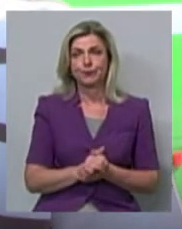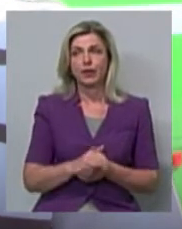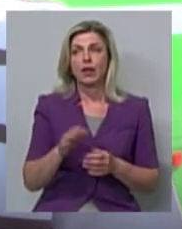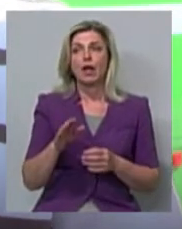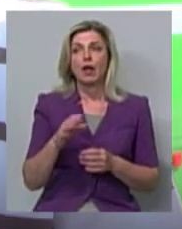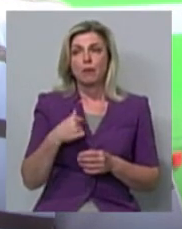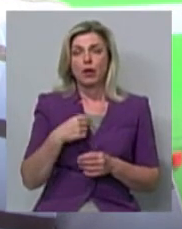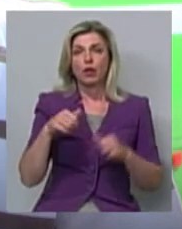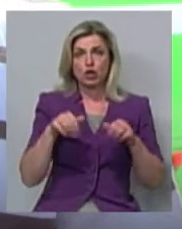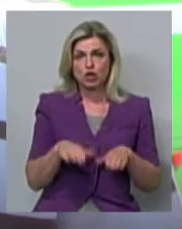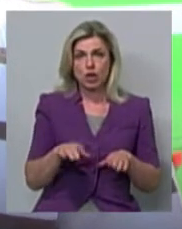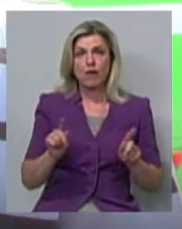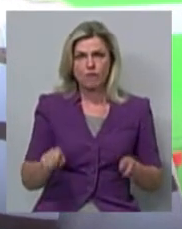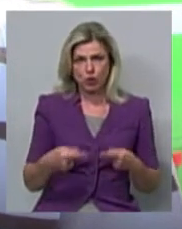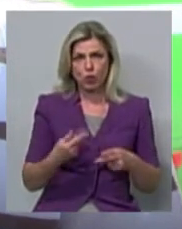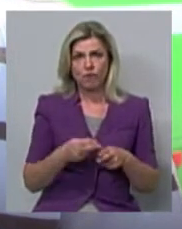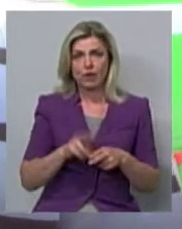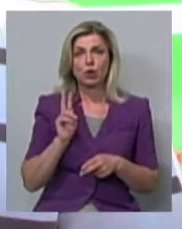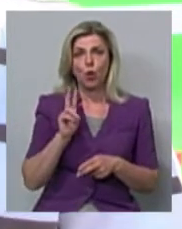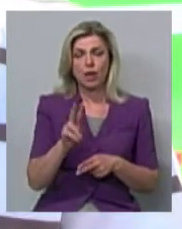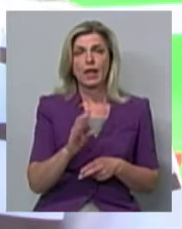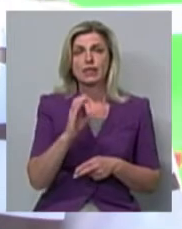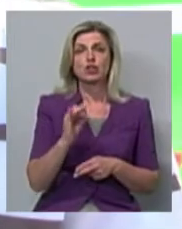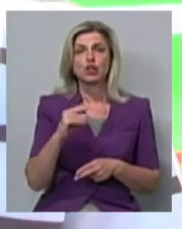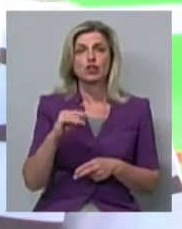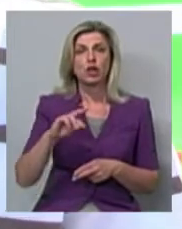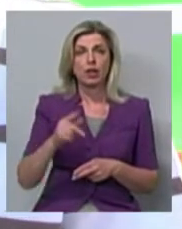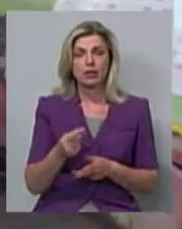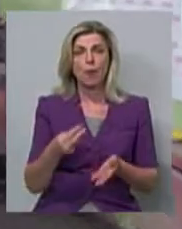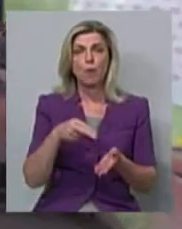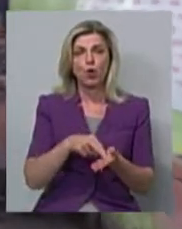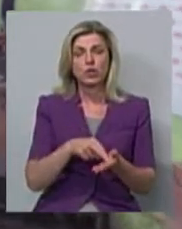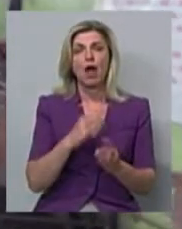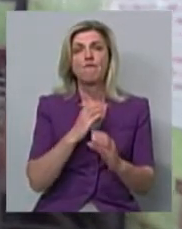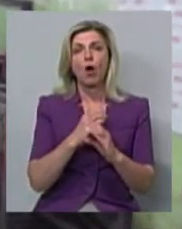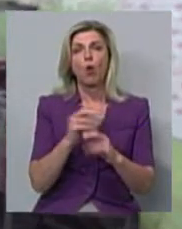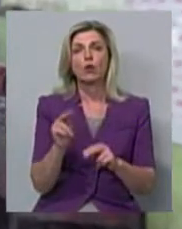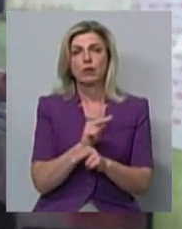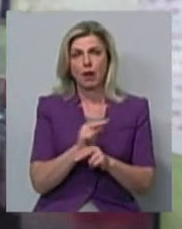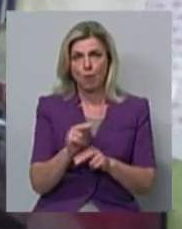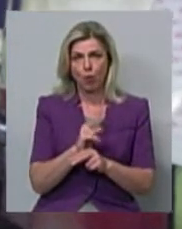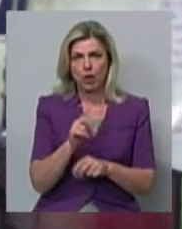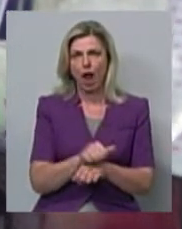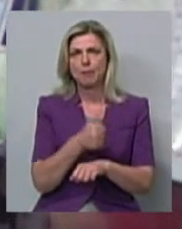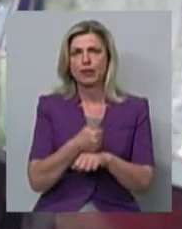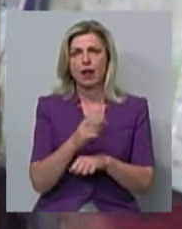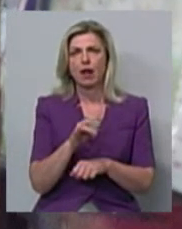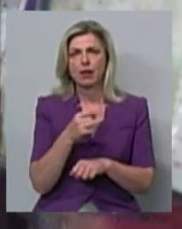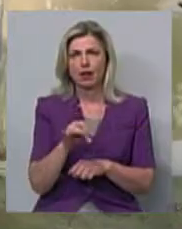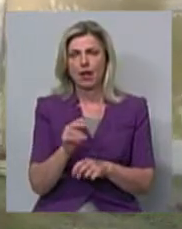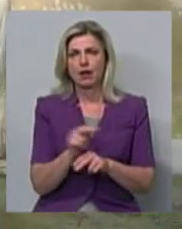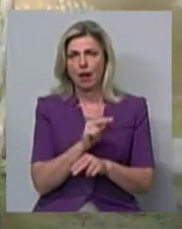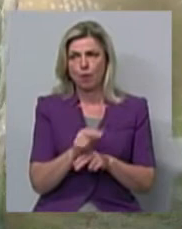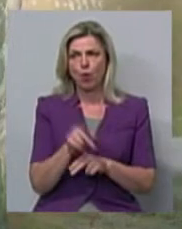цей тролейбус. У січні ми його поставили у вагоноремонтній майстерні на капітальний ремонт. Там був він